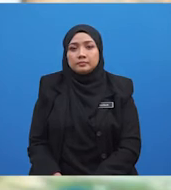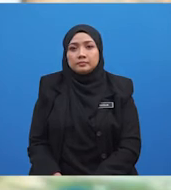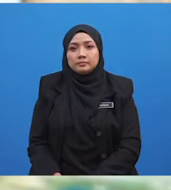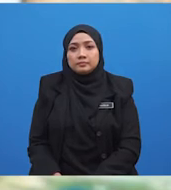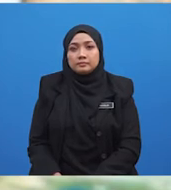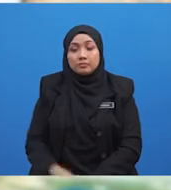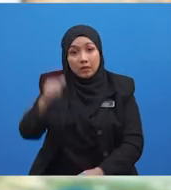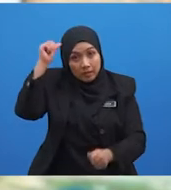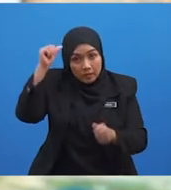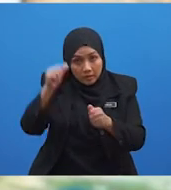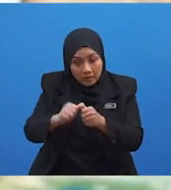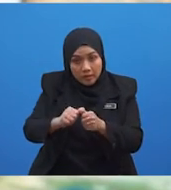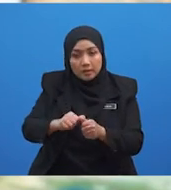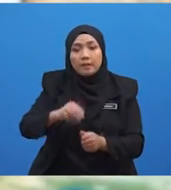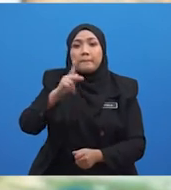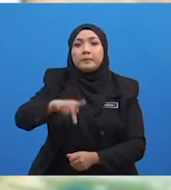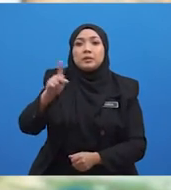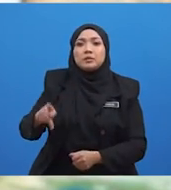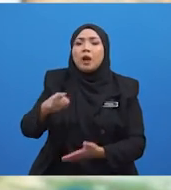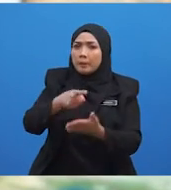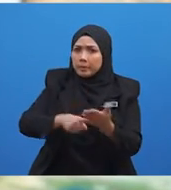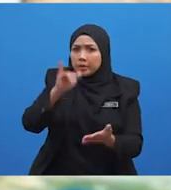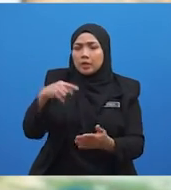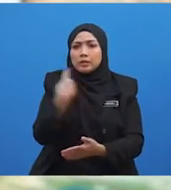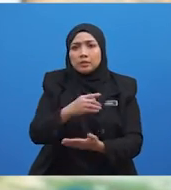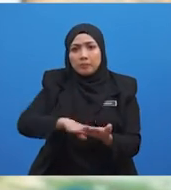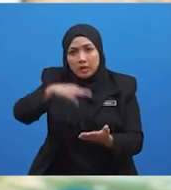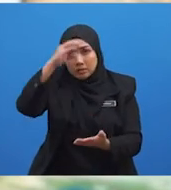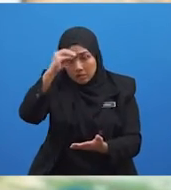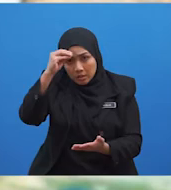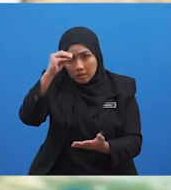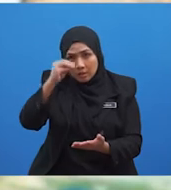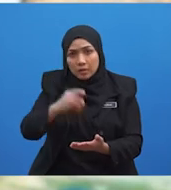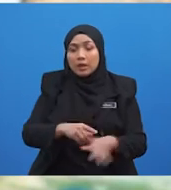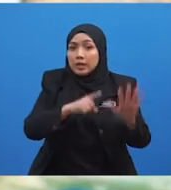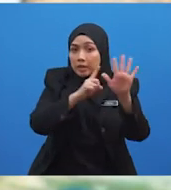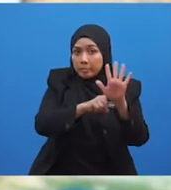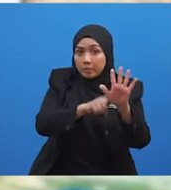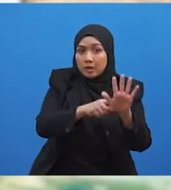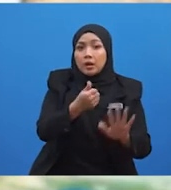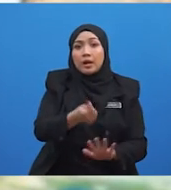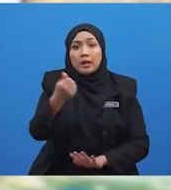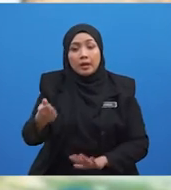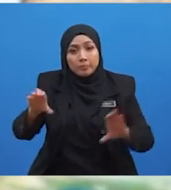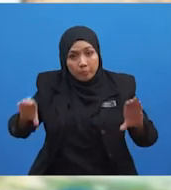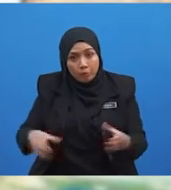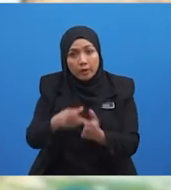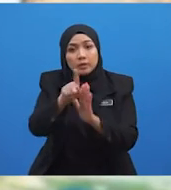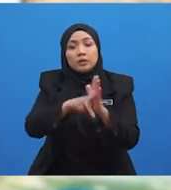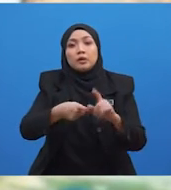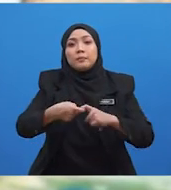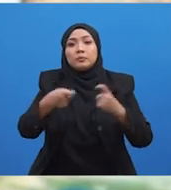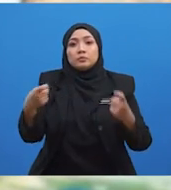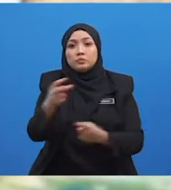Ingat ya para pelajar, apa yang kita belajar hari ini ialah lima alat membuat keputusan